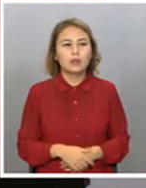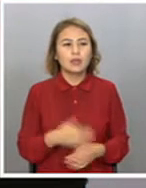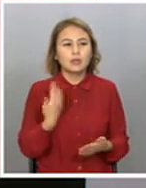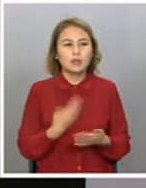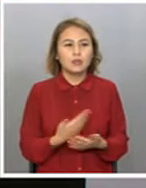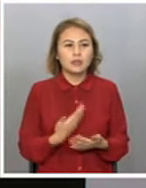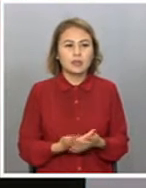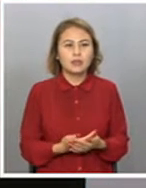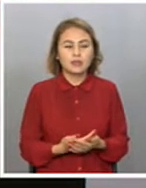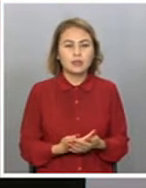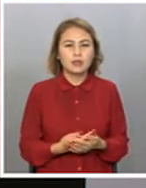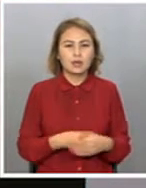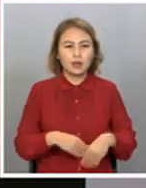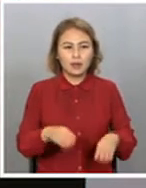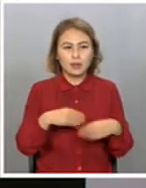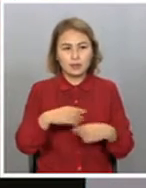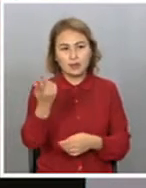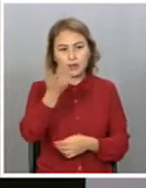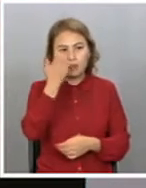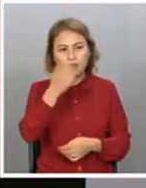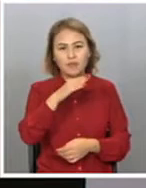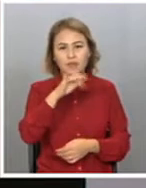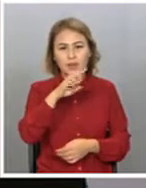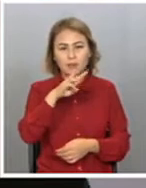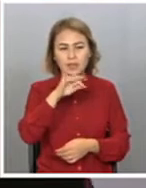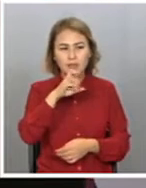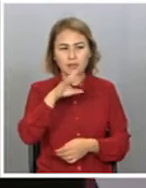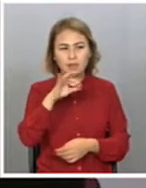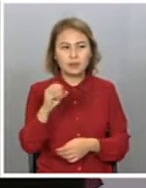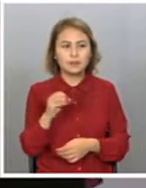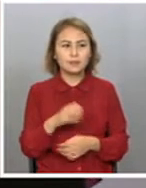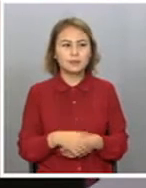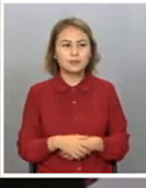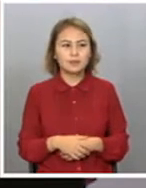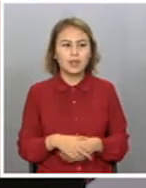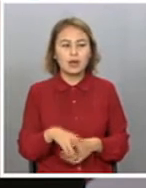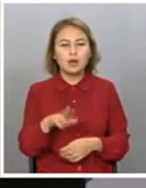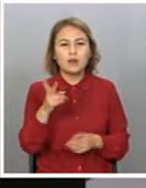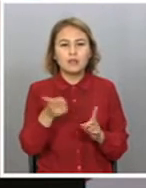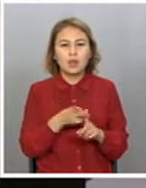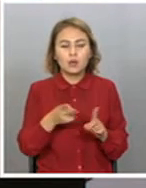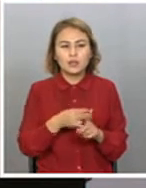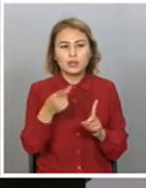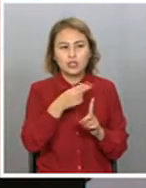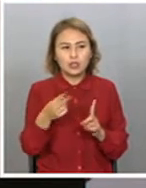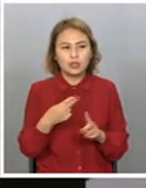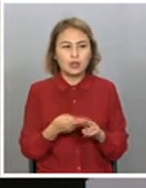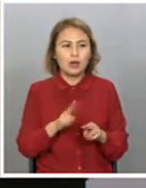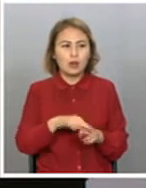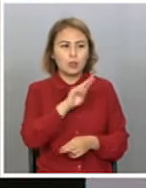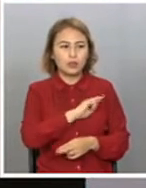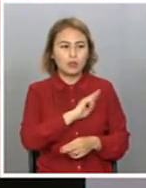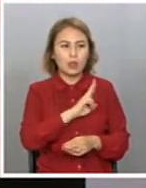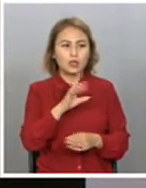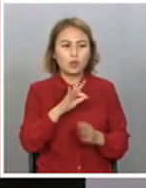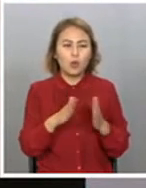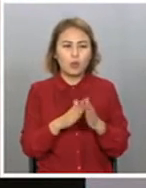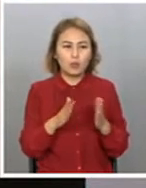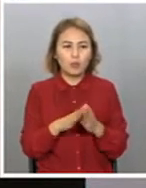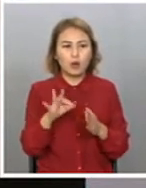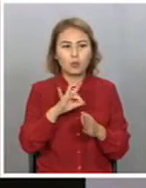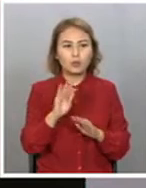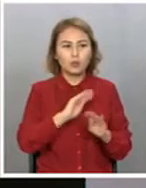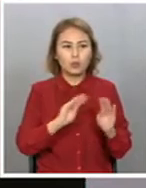Например, крестьянское хозяйство, фермерское хозяйство. Второе значение этого слова – работы по дому,